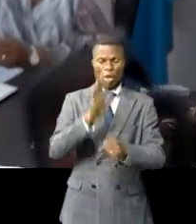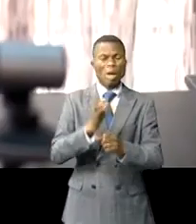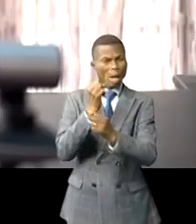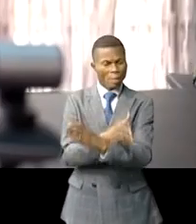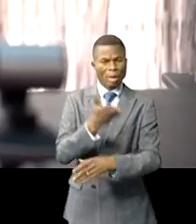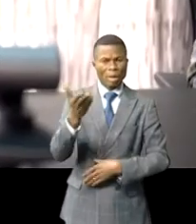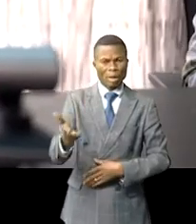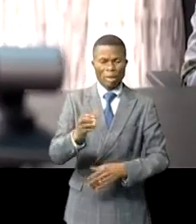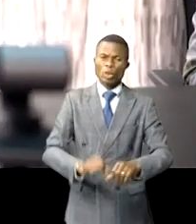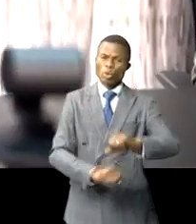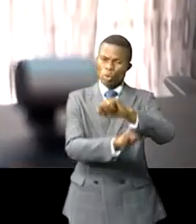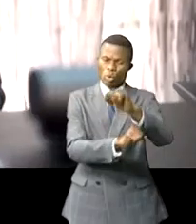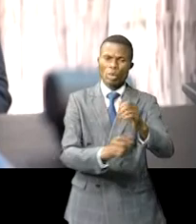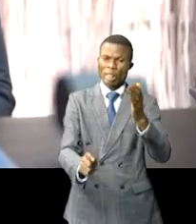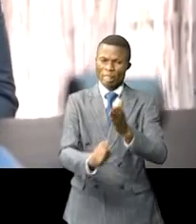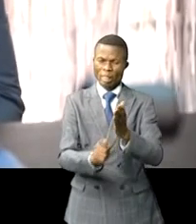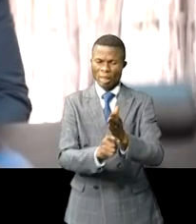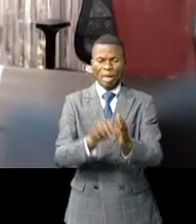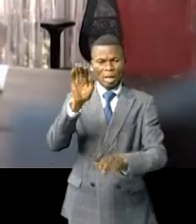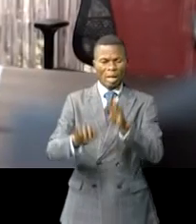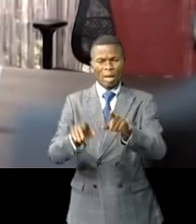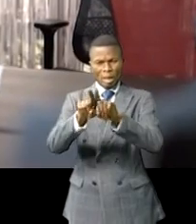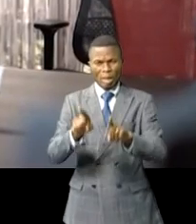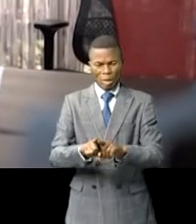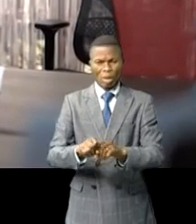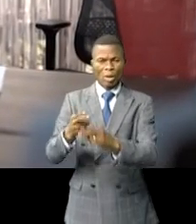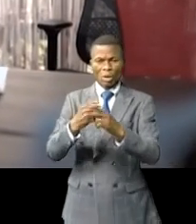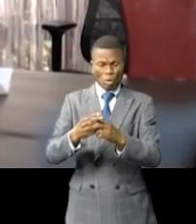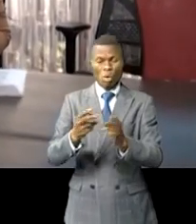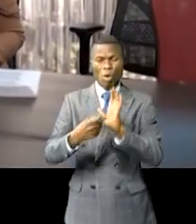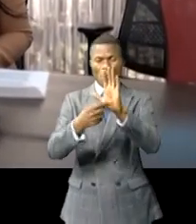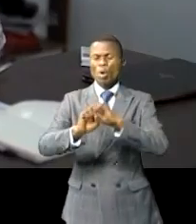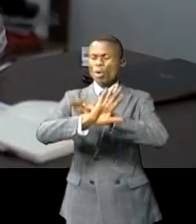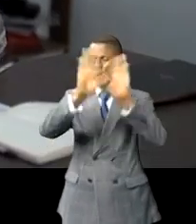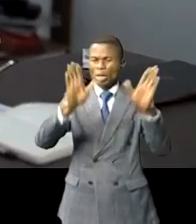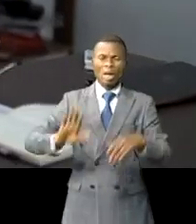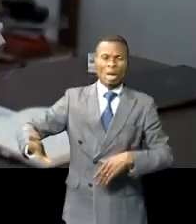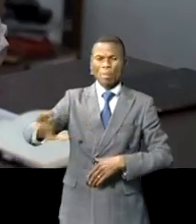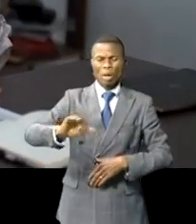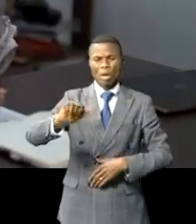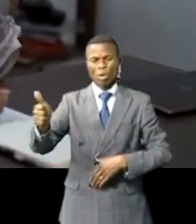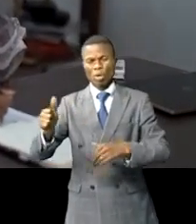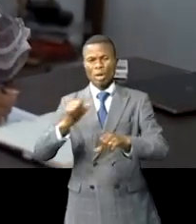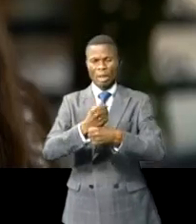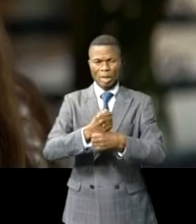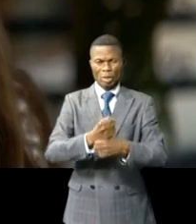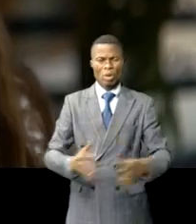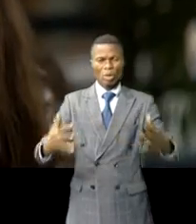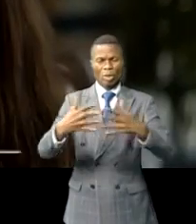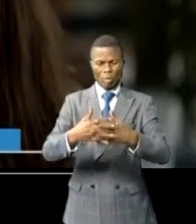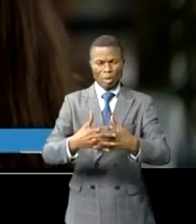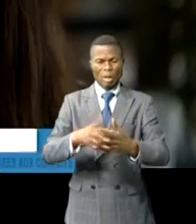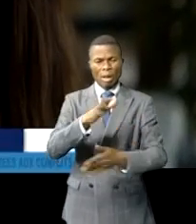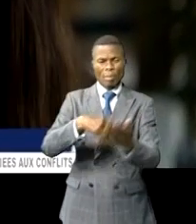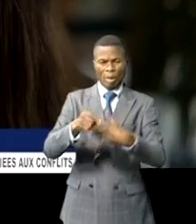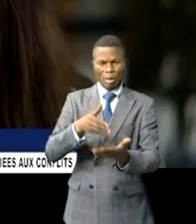disponibilité d'accompagner techniquement la démarche et d'en assurer la visibilité dans d'autres pays, question de créer une émulation. On